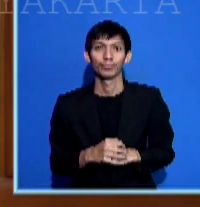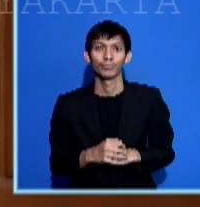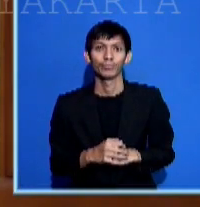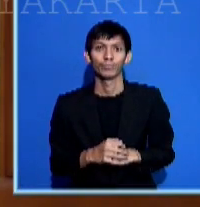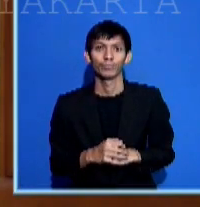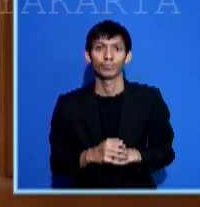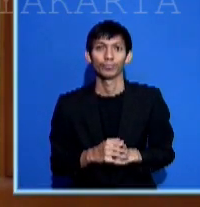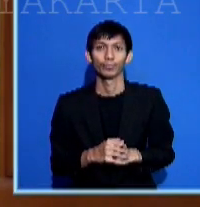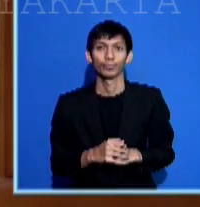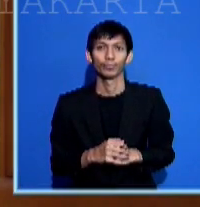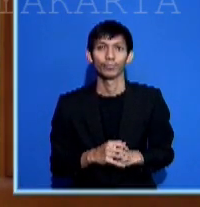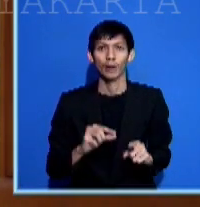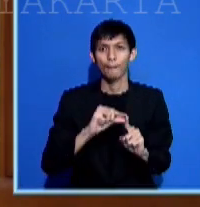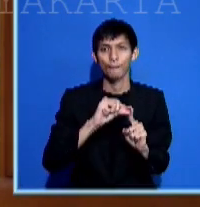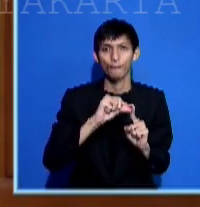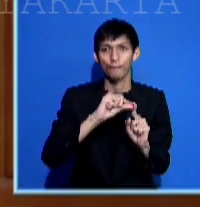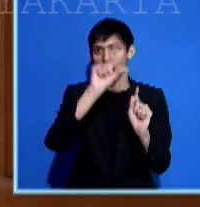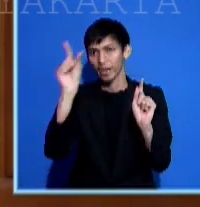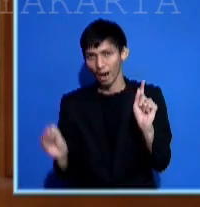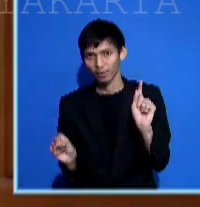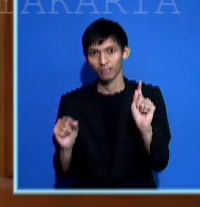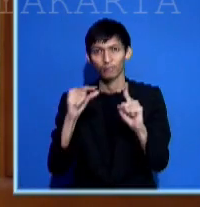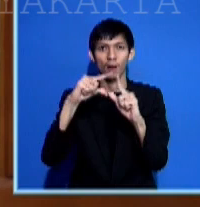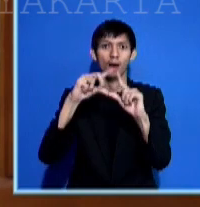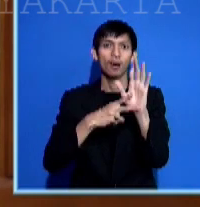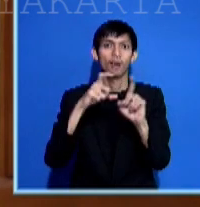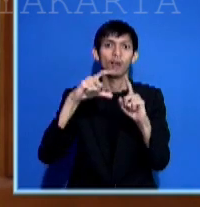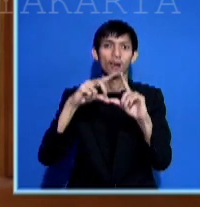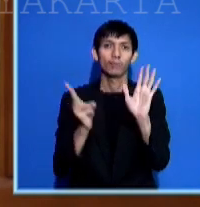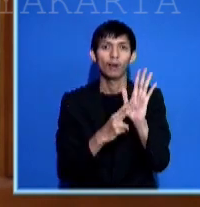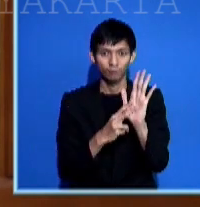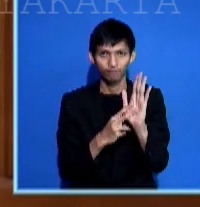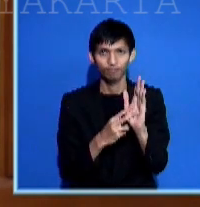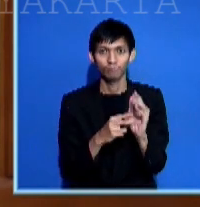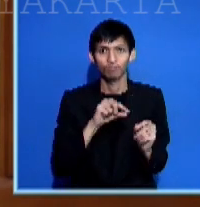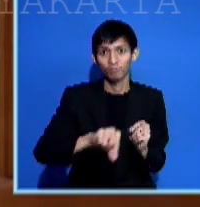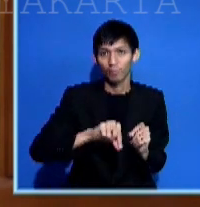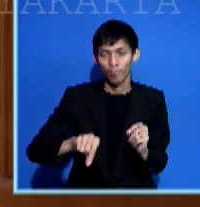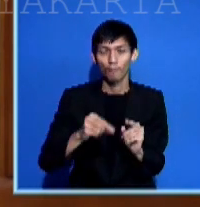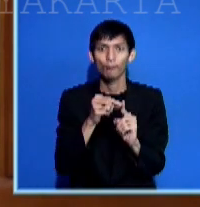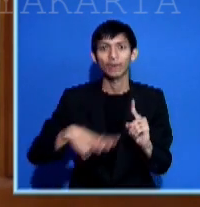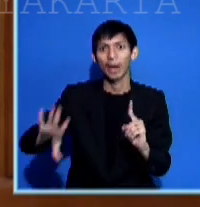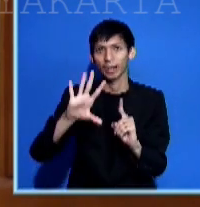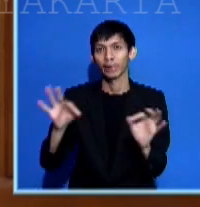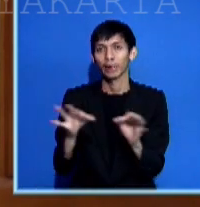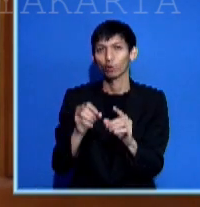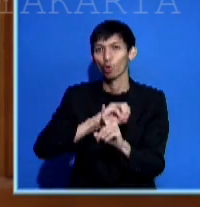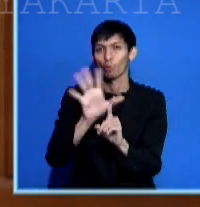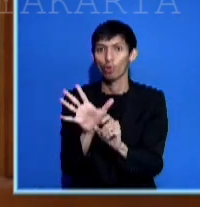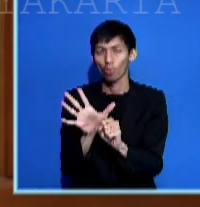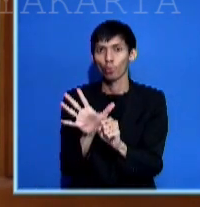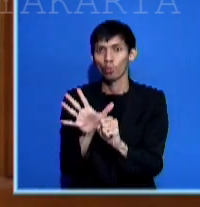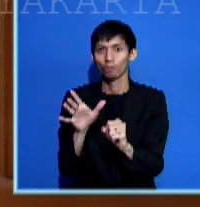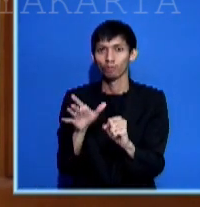Pandan Alas Awi pandan Pak Duri kathah tuwuh in SJ pesir Kidul PR Ki gesik saking